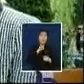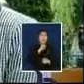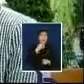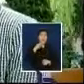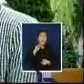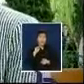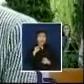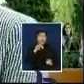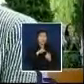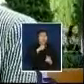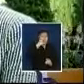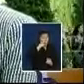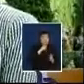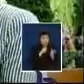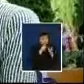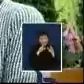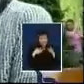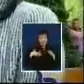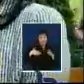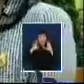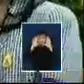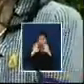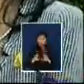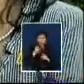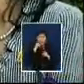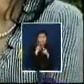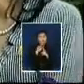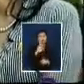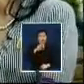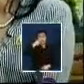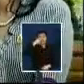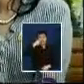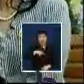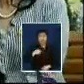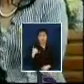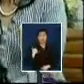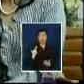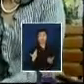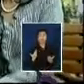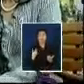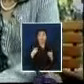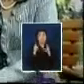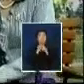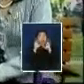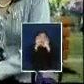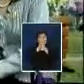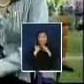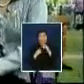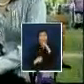ไทยอื่นๆที่เป็นลายไทยด้วย ซึ่งก็น่าจะเป็นส่วนหนึ่งในการที่ท่านได้พูดหรือเปล่าเพราะว่าโอกาสใน